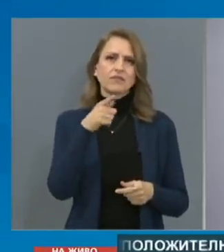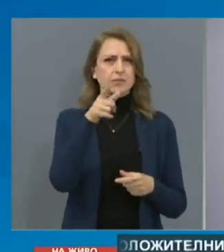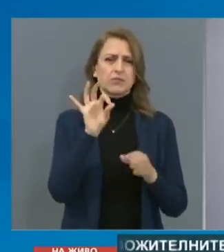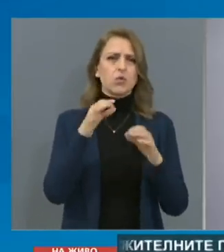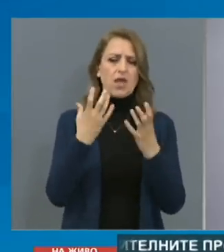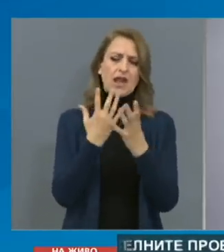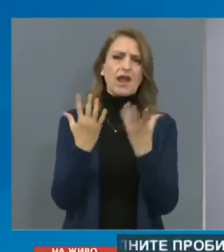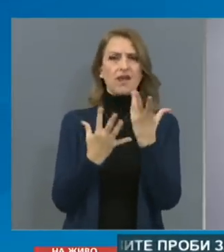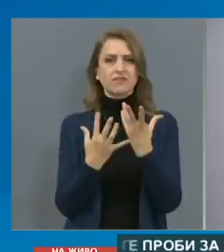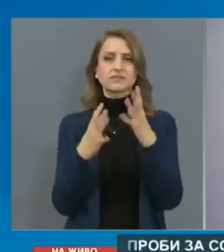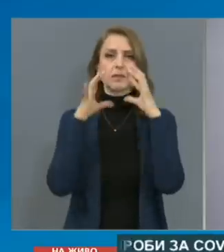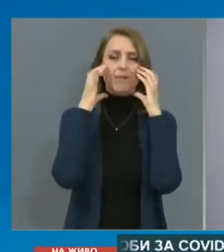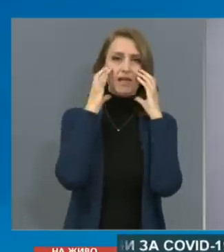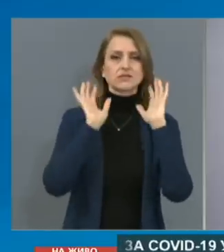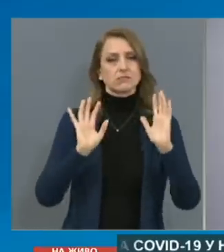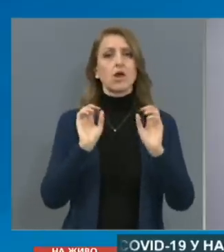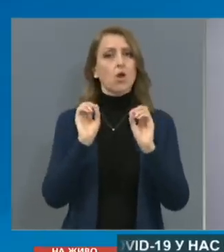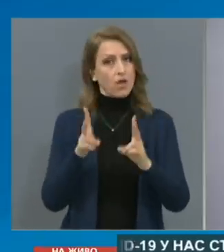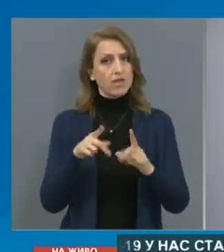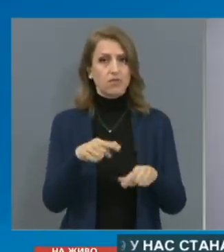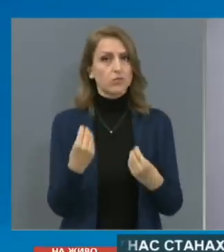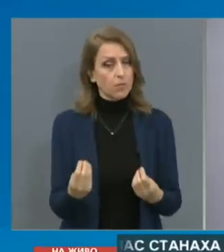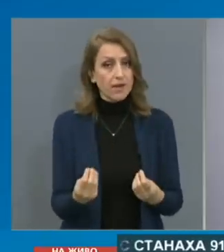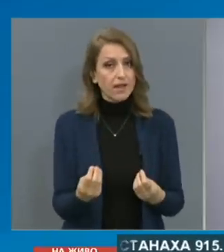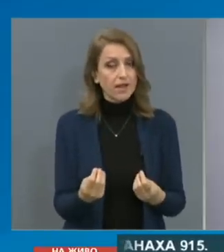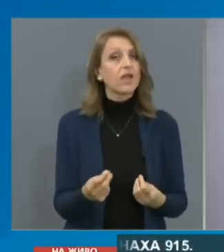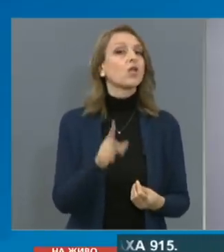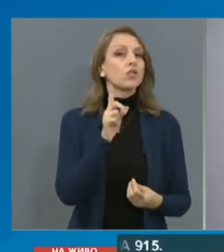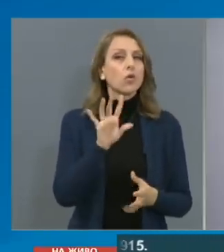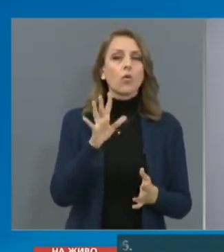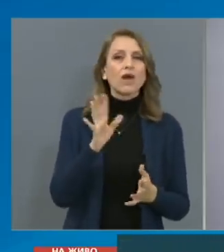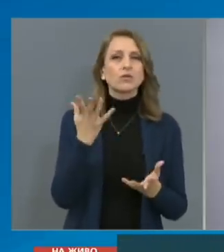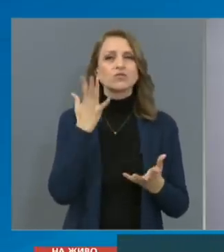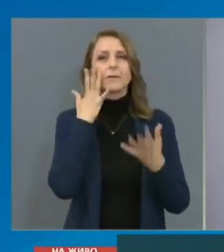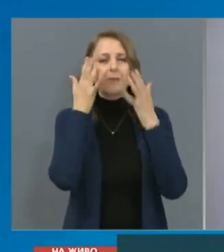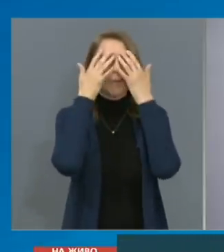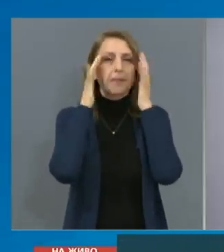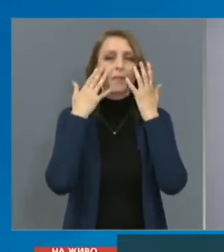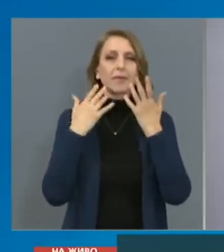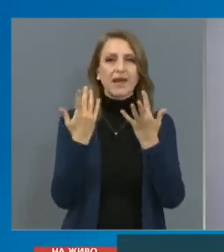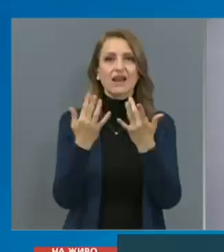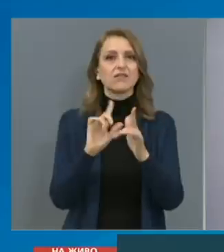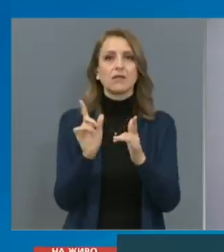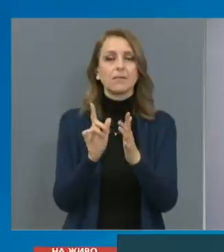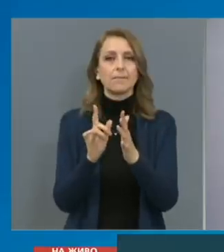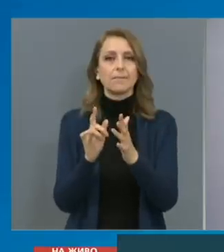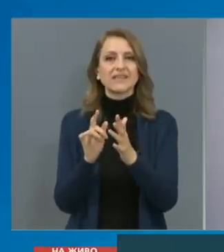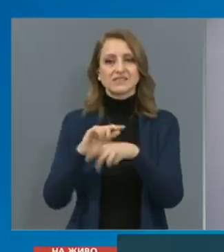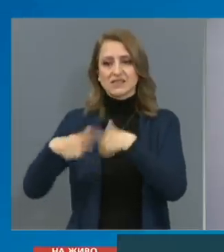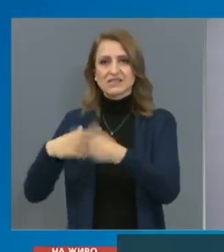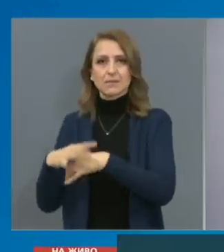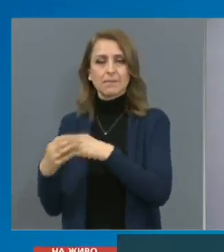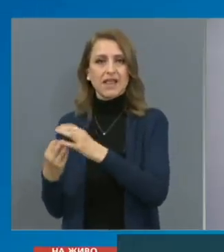маска и ръкавици, окей, това е добре, но когато почнете да се пипате с тези ръкавици, без да са сменени